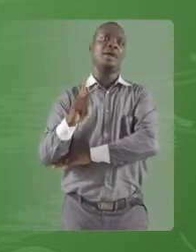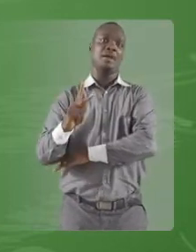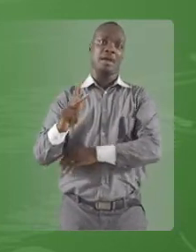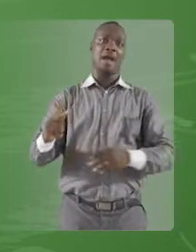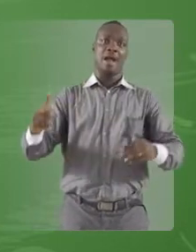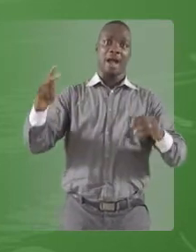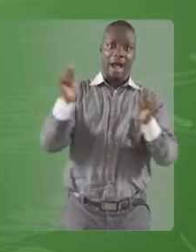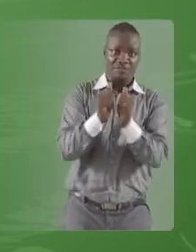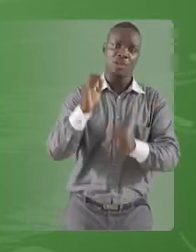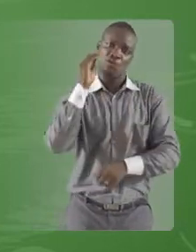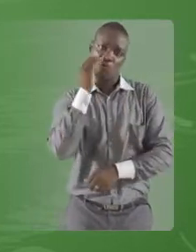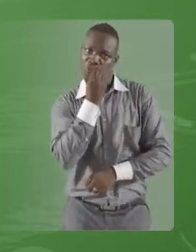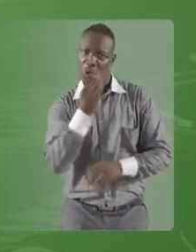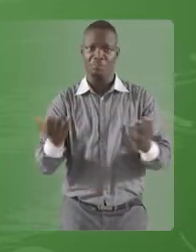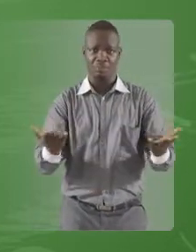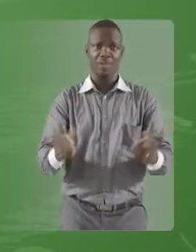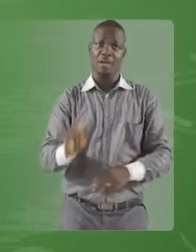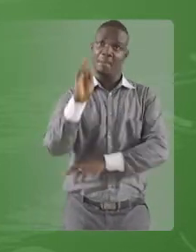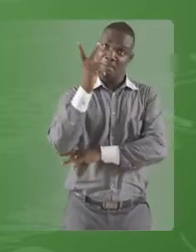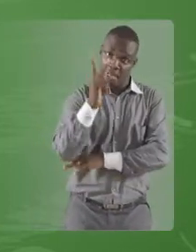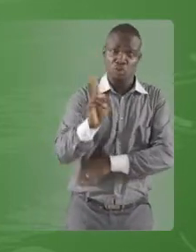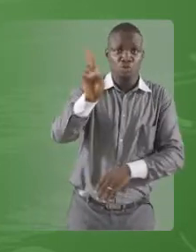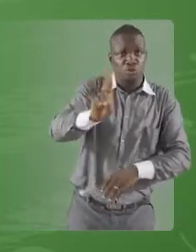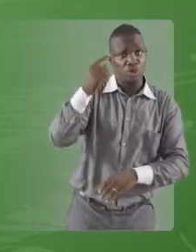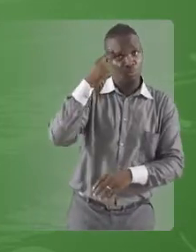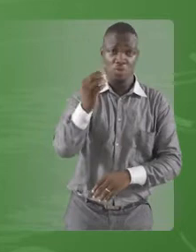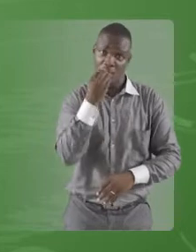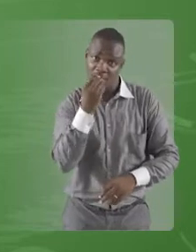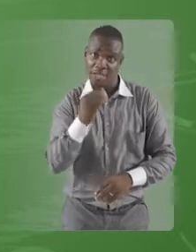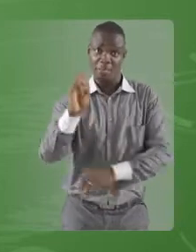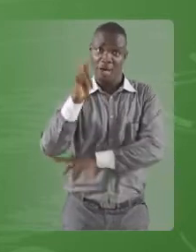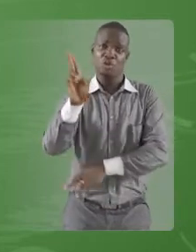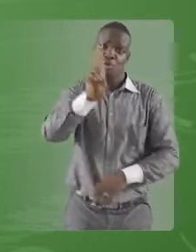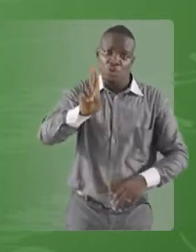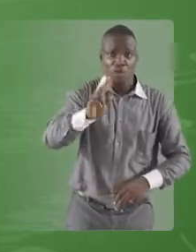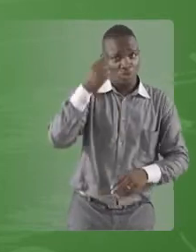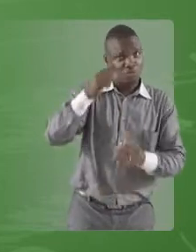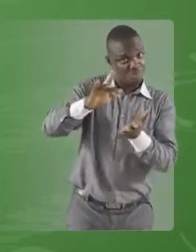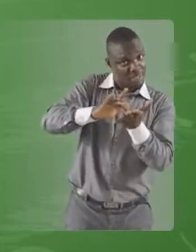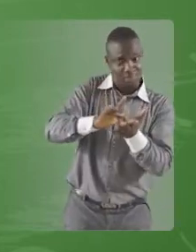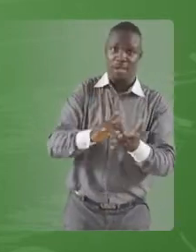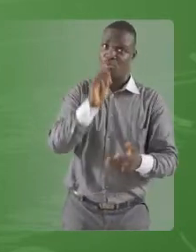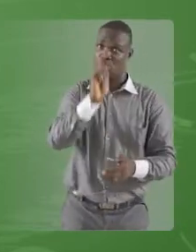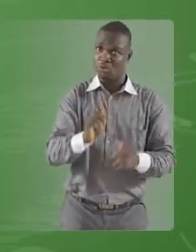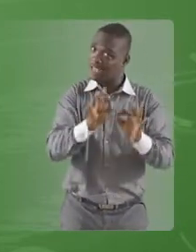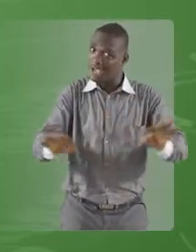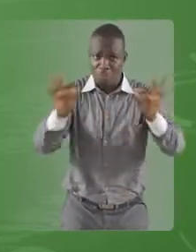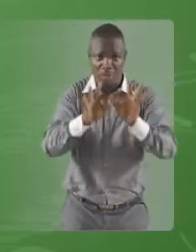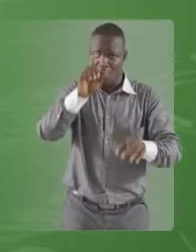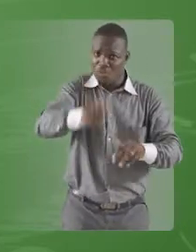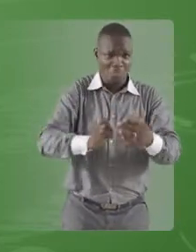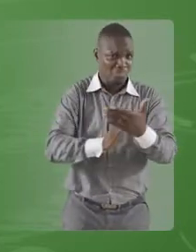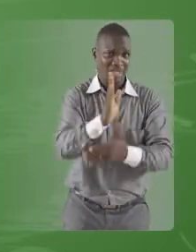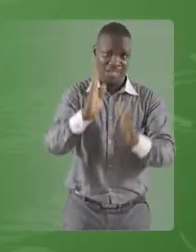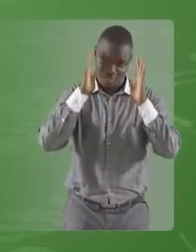de nourriture, la plante sert de médicaments. Donc je vous demande de bien suivre cette leçon. Bien